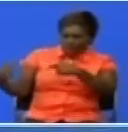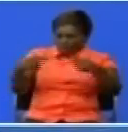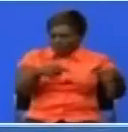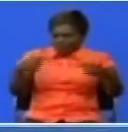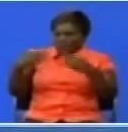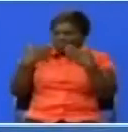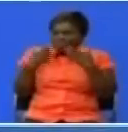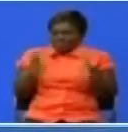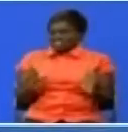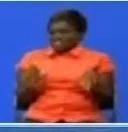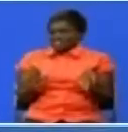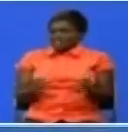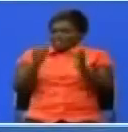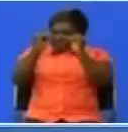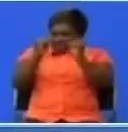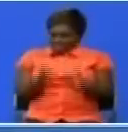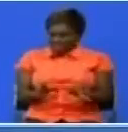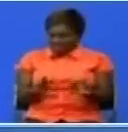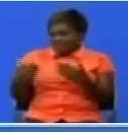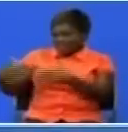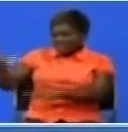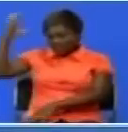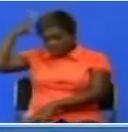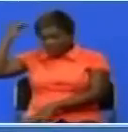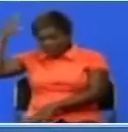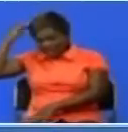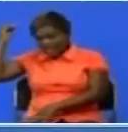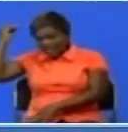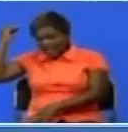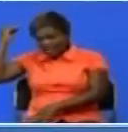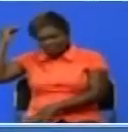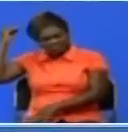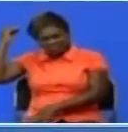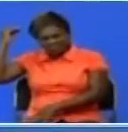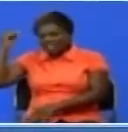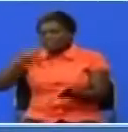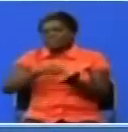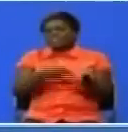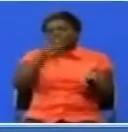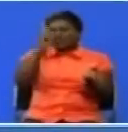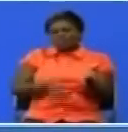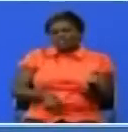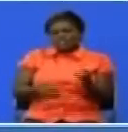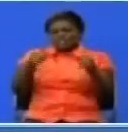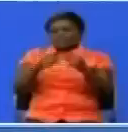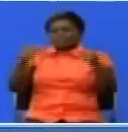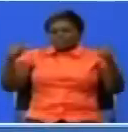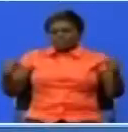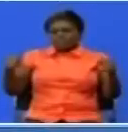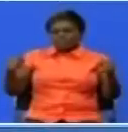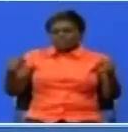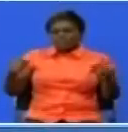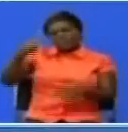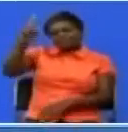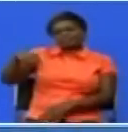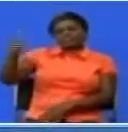vimekamilika, wakisema kwamba iwapo tutatoka Somalia kama jeshi la Kenya, basi itamaanisha kwamba yule adui ameweza kupata